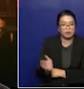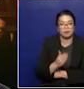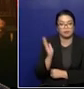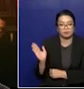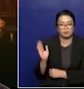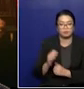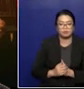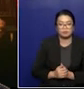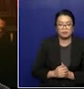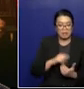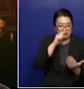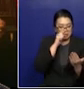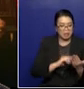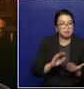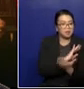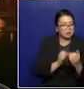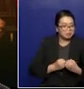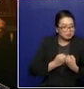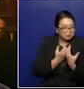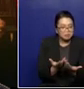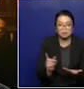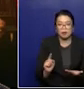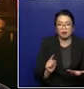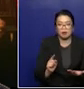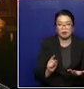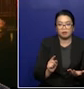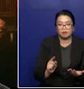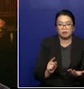ไปครับสิ่งที่ผมต้องเตือนท่านนะ